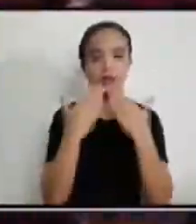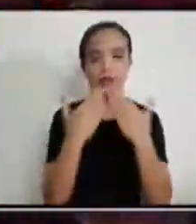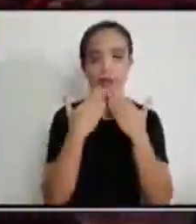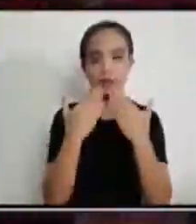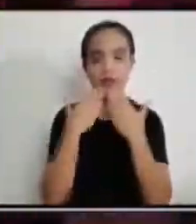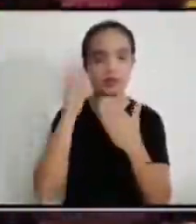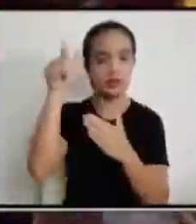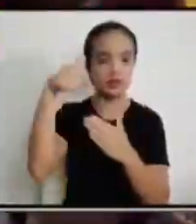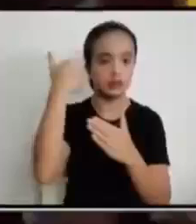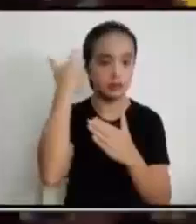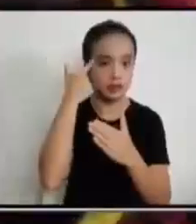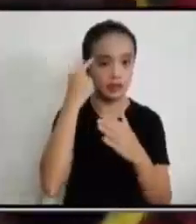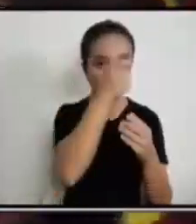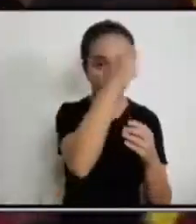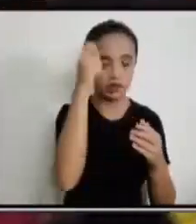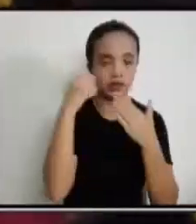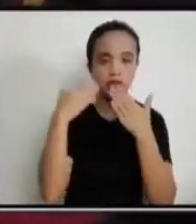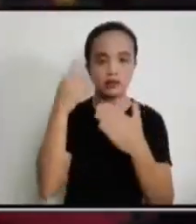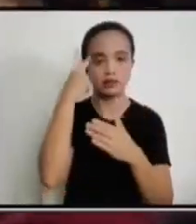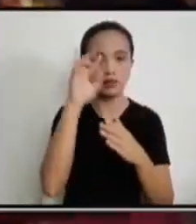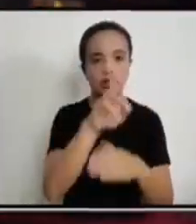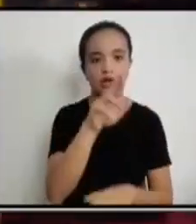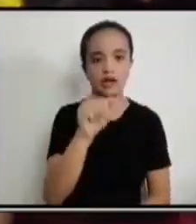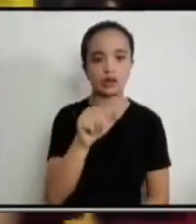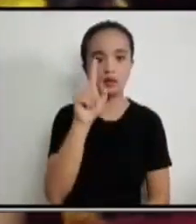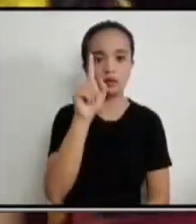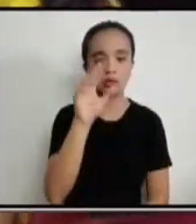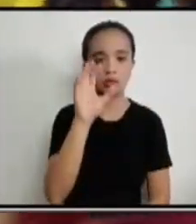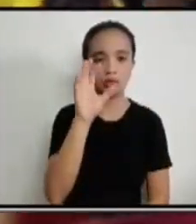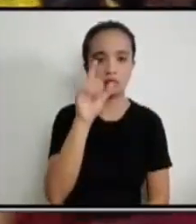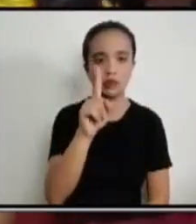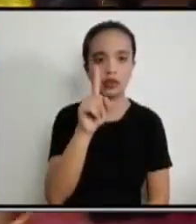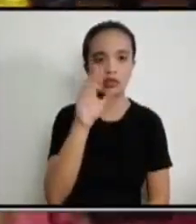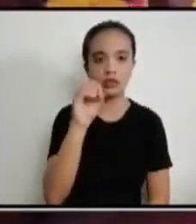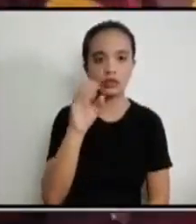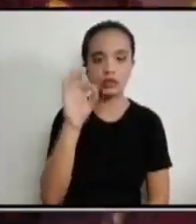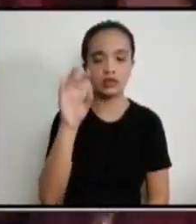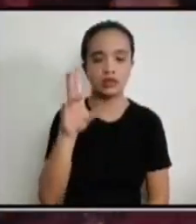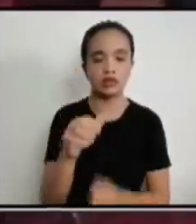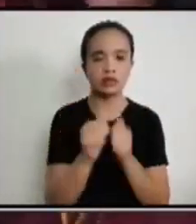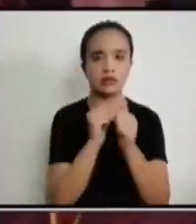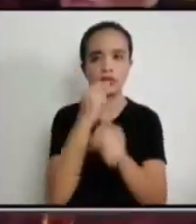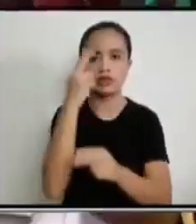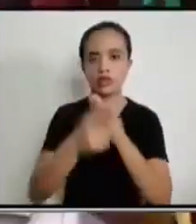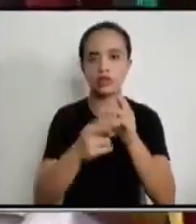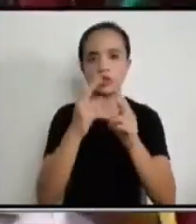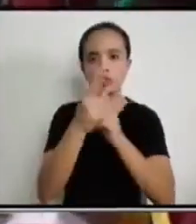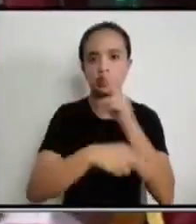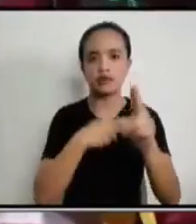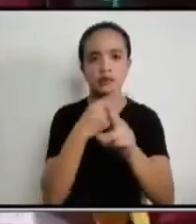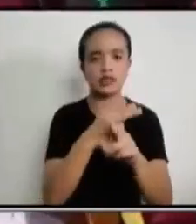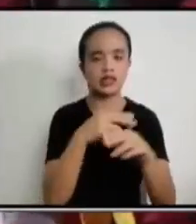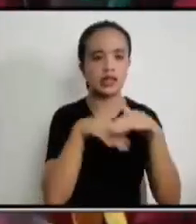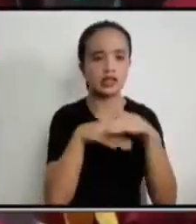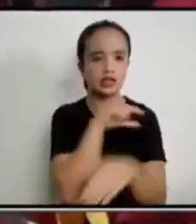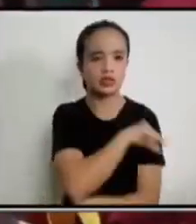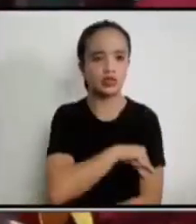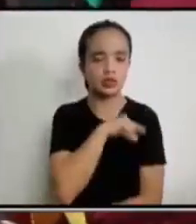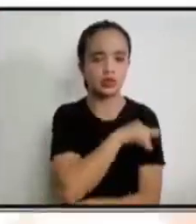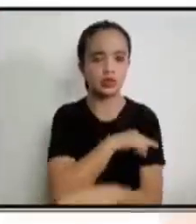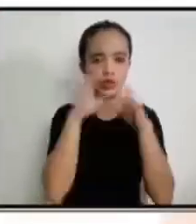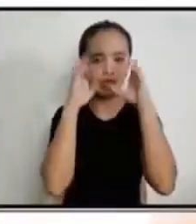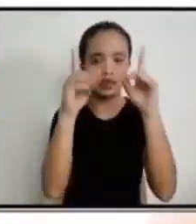Act 10931, nakilala rin bilang Universal Access to Quality Tertiary Education Act, kung saan nabigyan sila